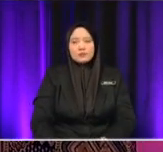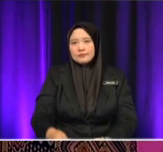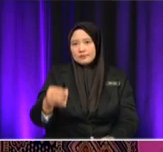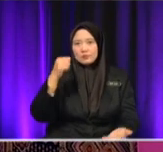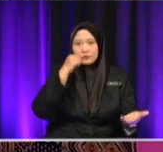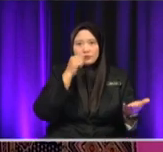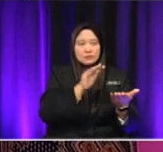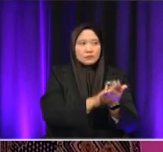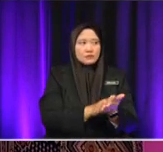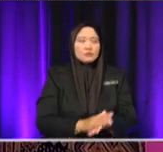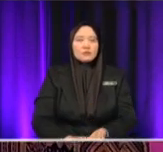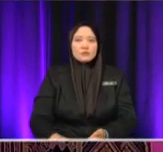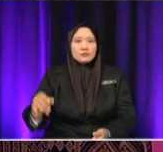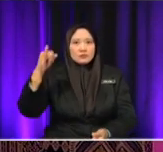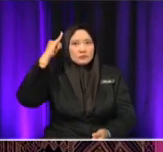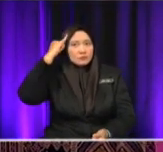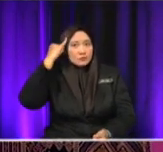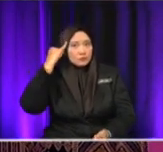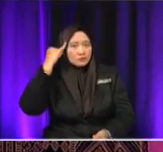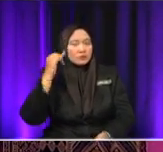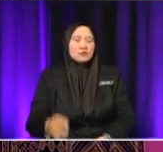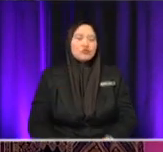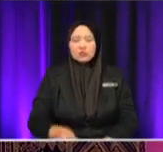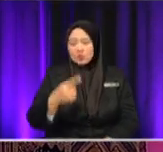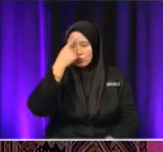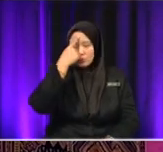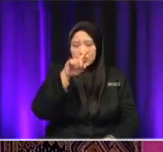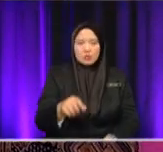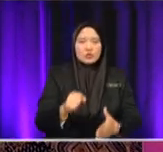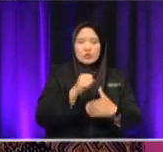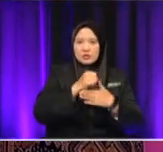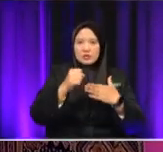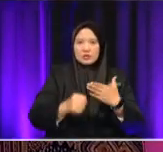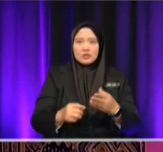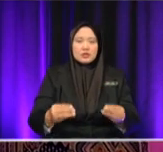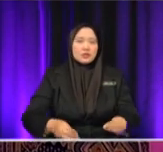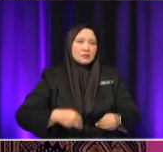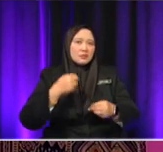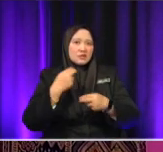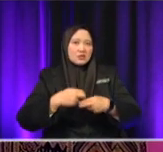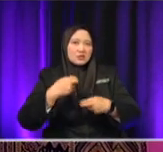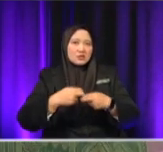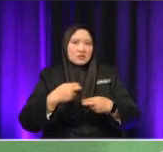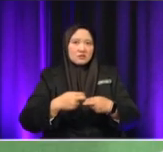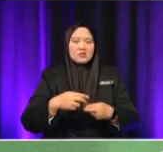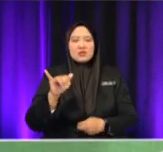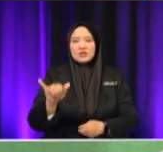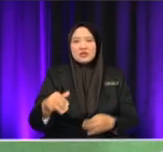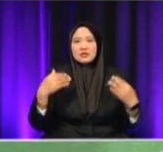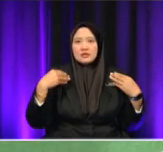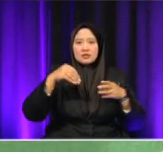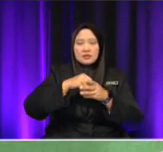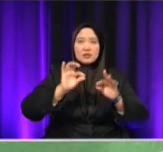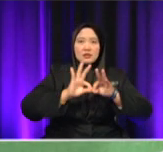suami atau begitu boleh menyelesaikan Apakah masalah yang mendatang dalam keluarga kita kemudian yang ketiga isi